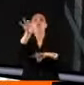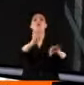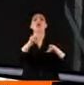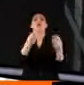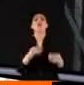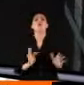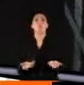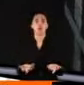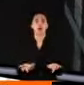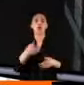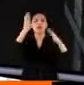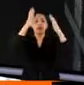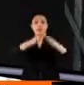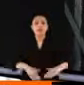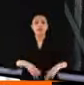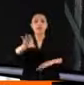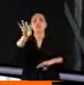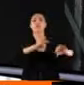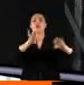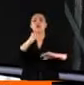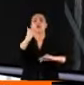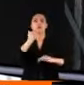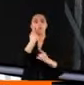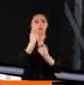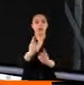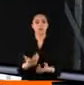gibi olmadı. Yıkım kontrolden çıktı.